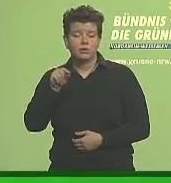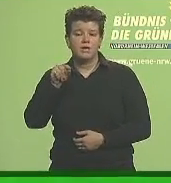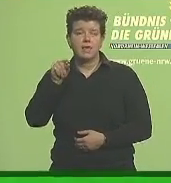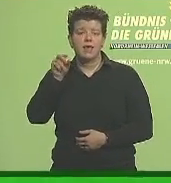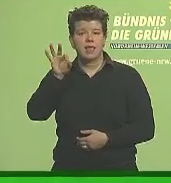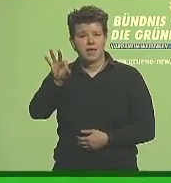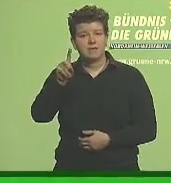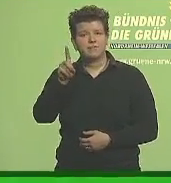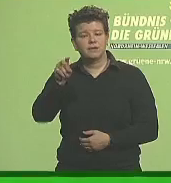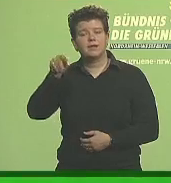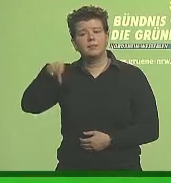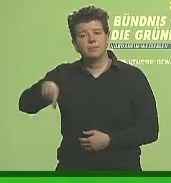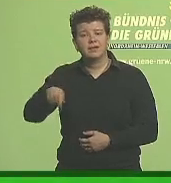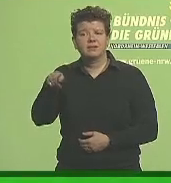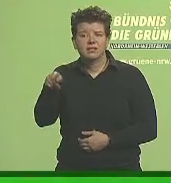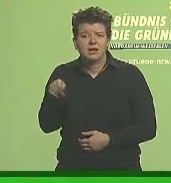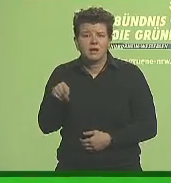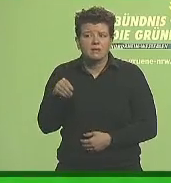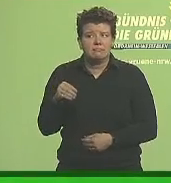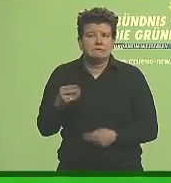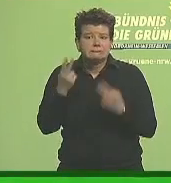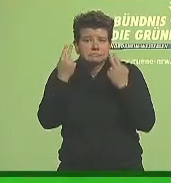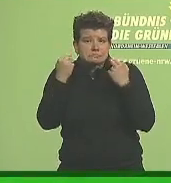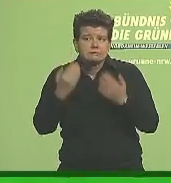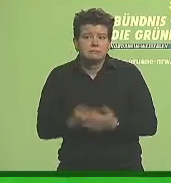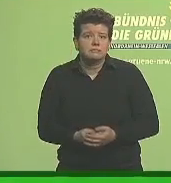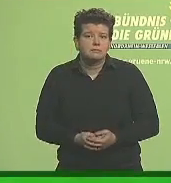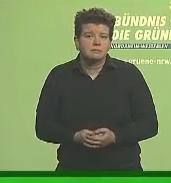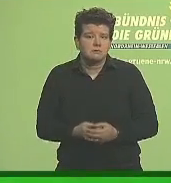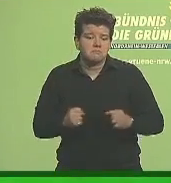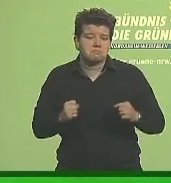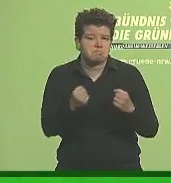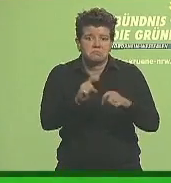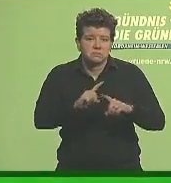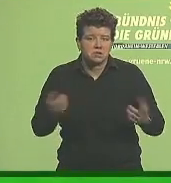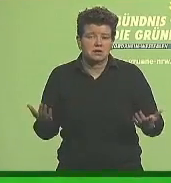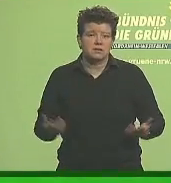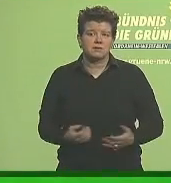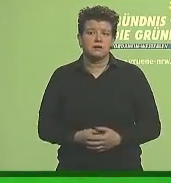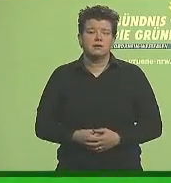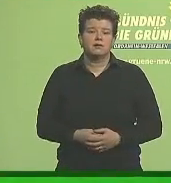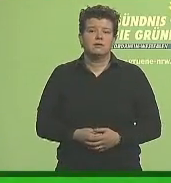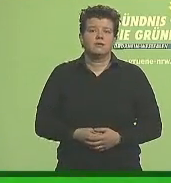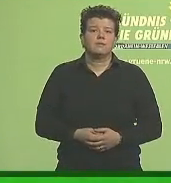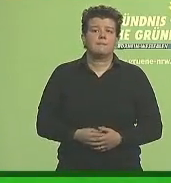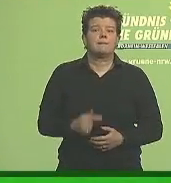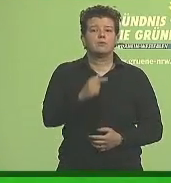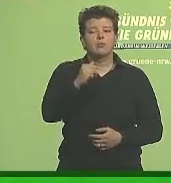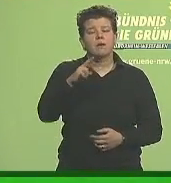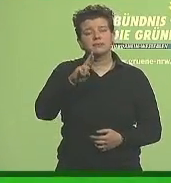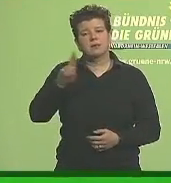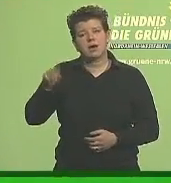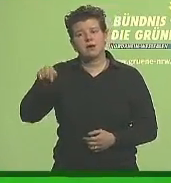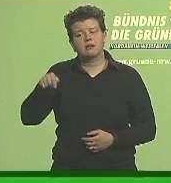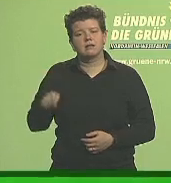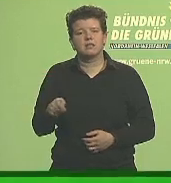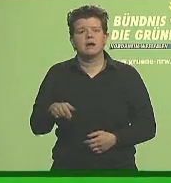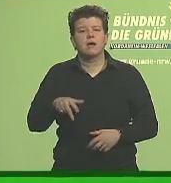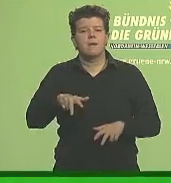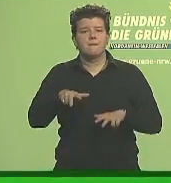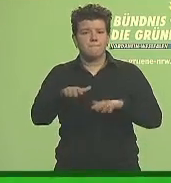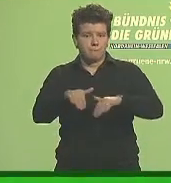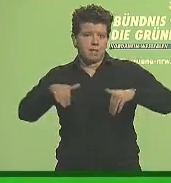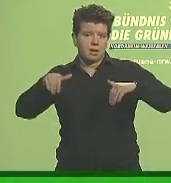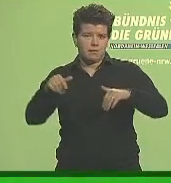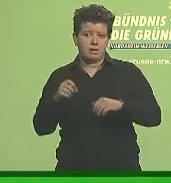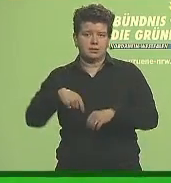Es ist Armin Laschet, der plötzlich nicht mehr dabei sein will, der kommt aus der Region. Es ist Thomas Rachel, ein parlamentarischer Staatssekretär der